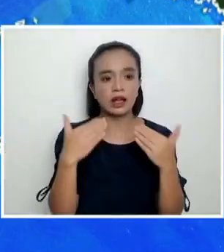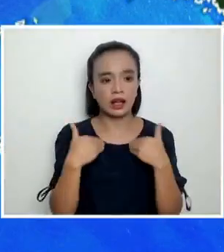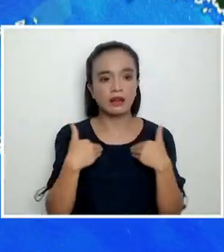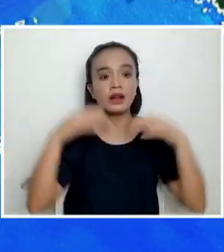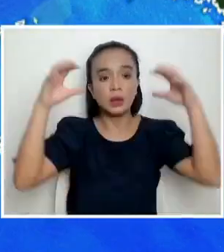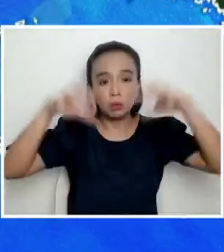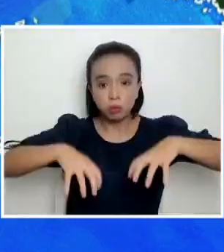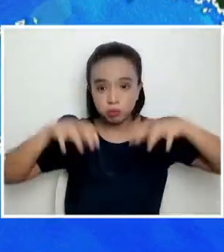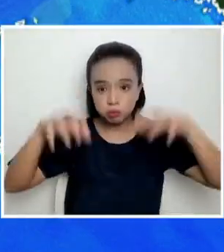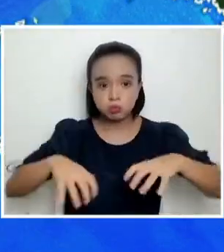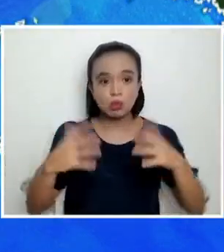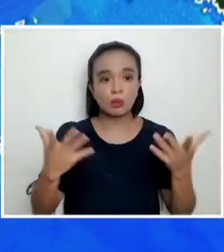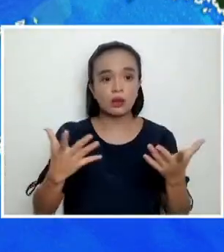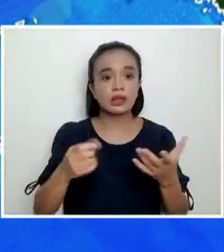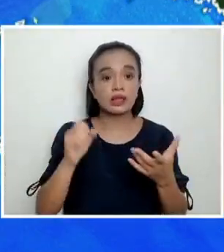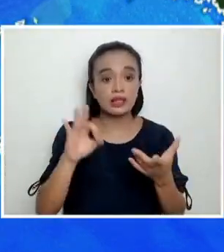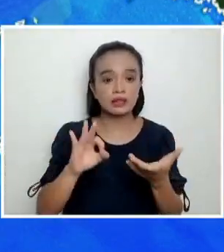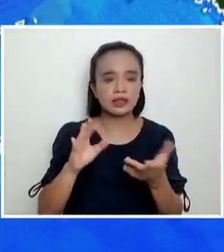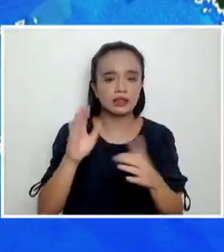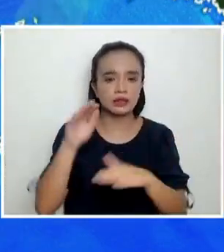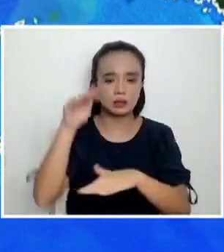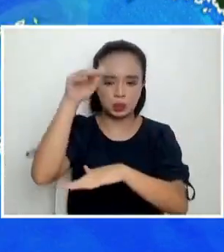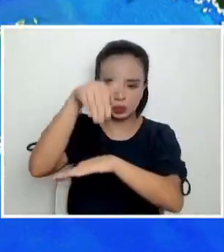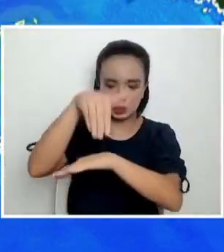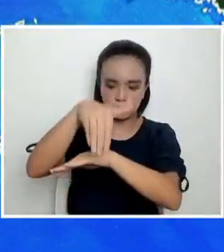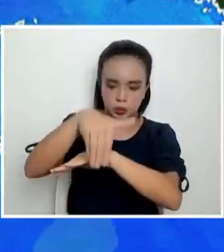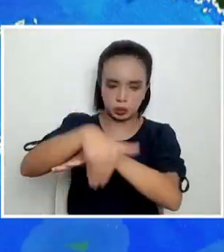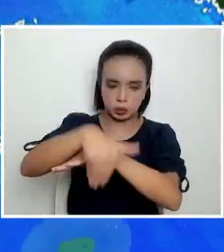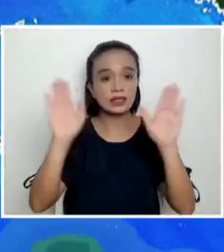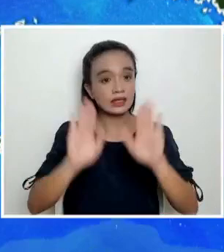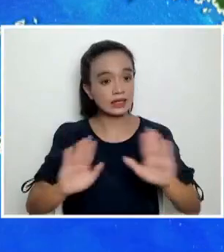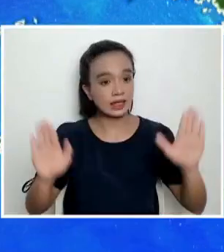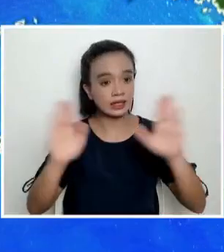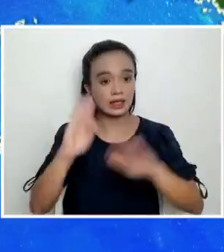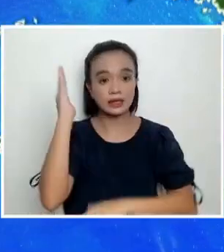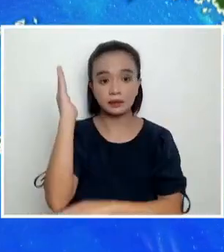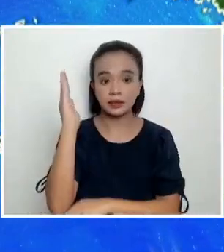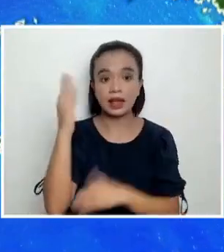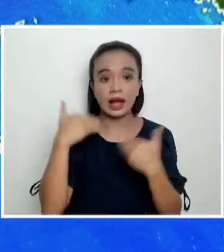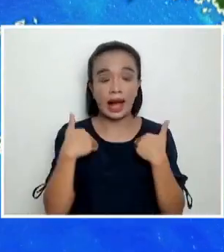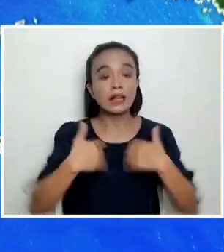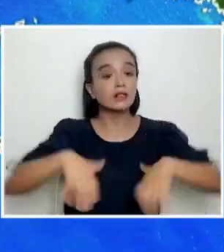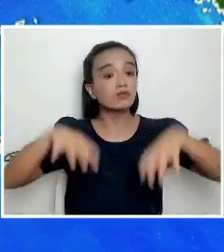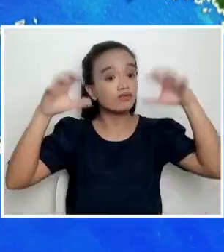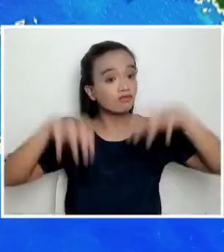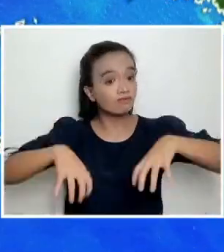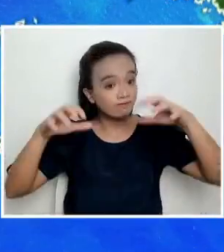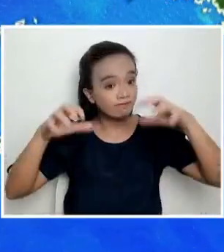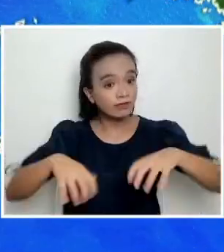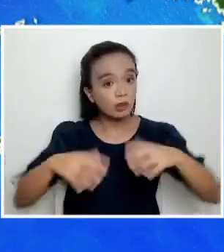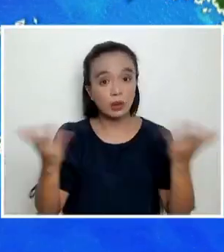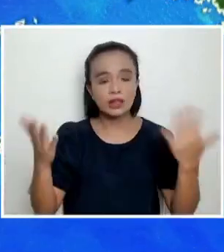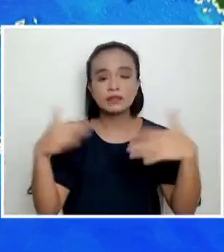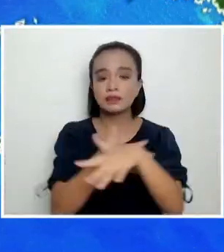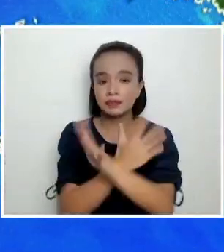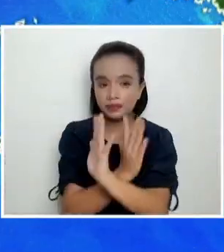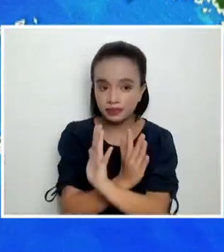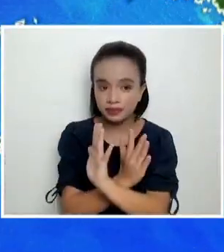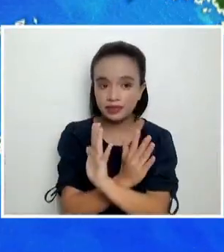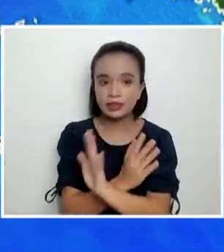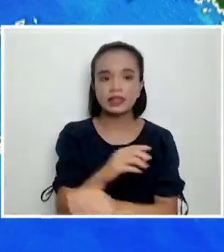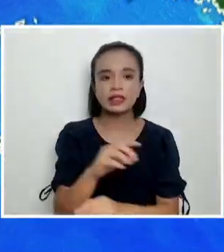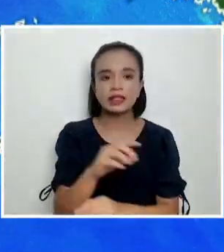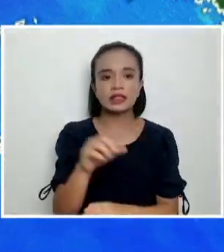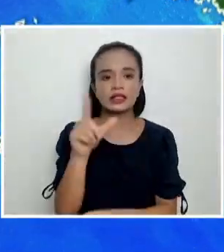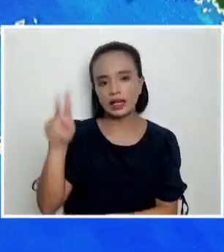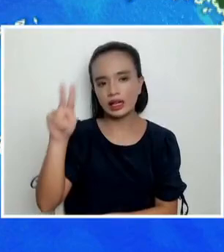lugar sa Mindanao pag lumalim pa ang gabi. Sa Linggo naman ng tanghali, may pag-ulan pa sa bahagi po ng Davao, sa may Lanao provinces, sa